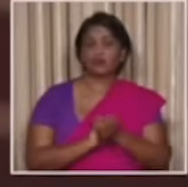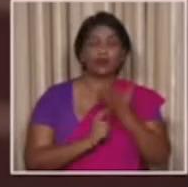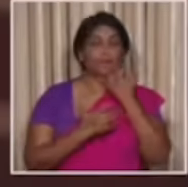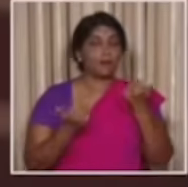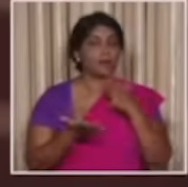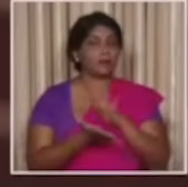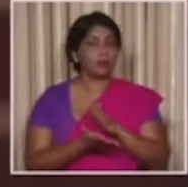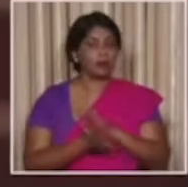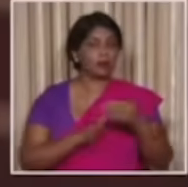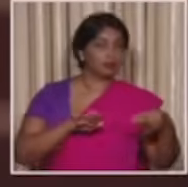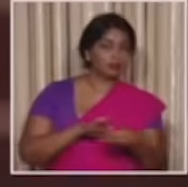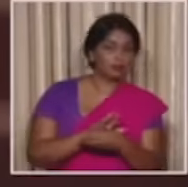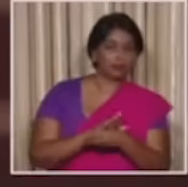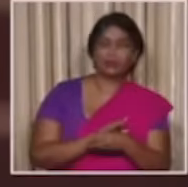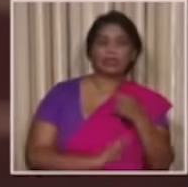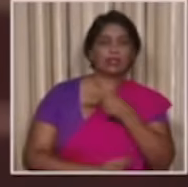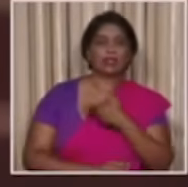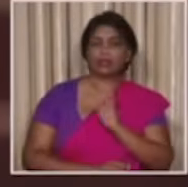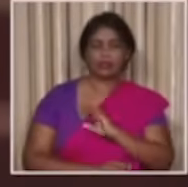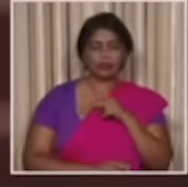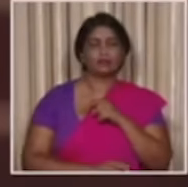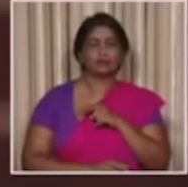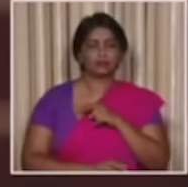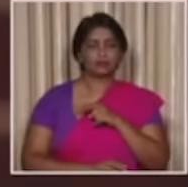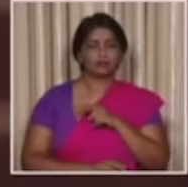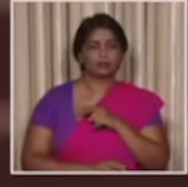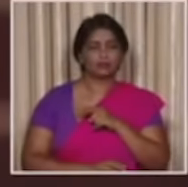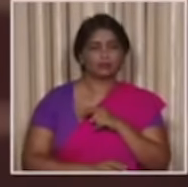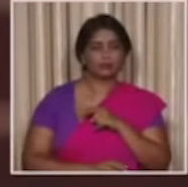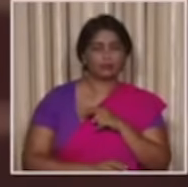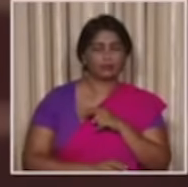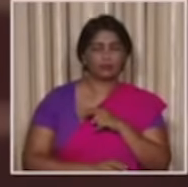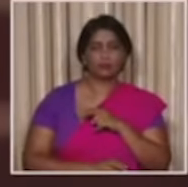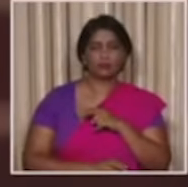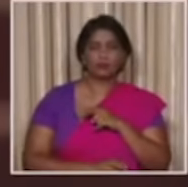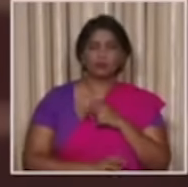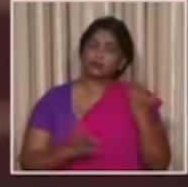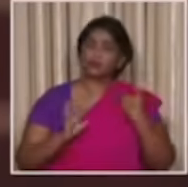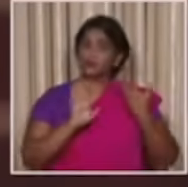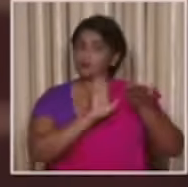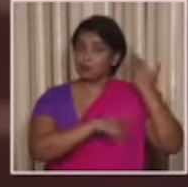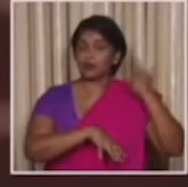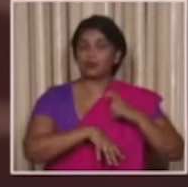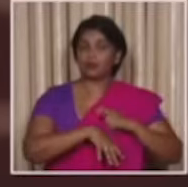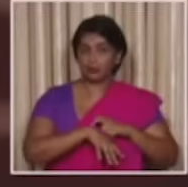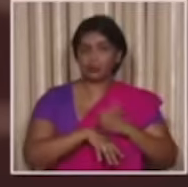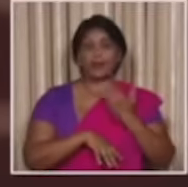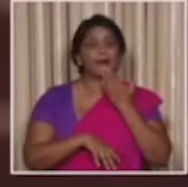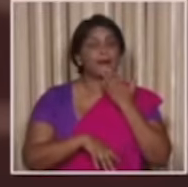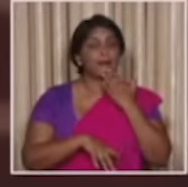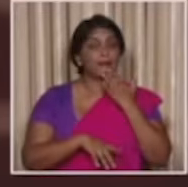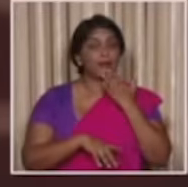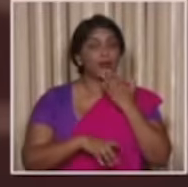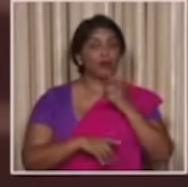භෝජන සංග්‍රහ මේ පගාවකට දෙන දෙයක්වත් නෙමෙයි. එහෙම ඇමරිකාවට එන්නේ. එහෙමනම් පෞගිය කාලේ ඇමරිකාවට